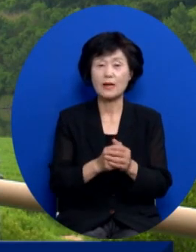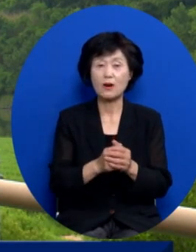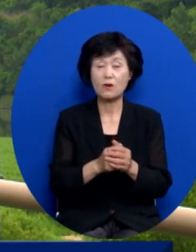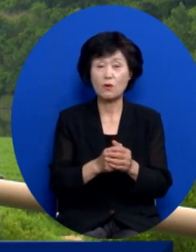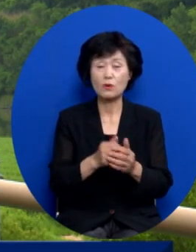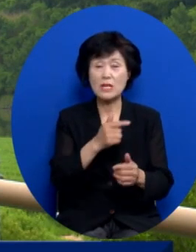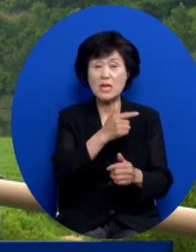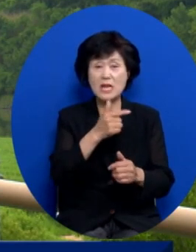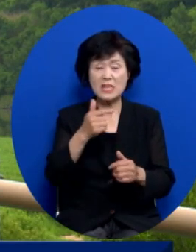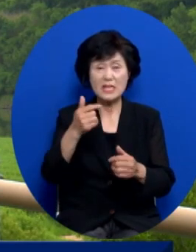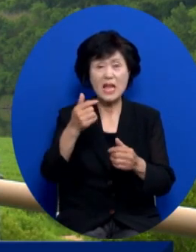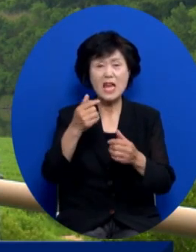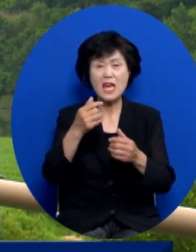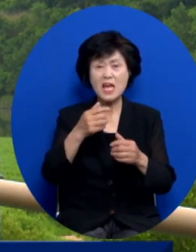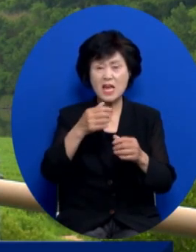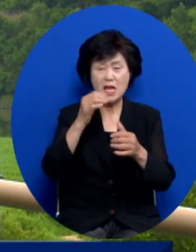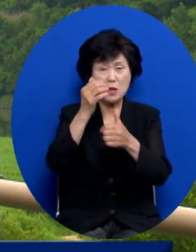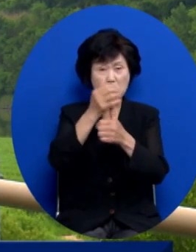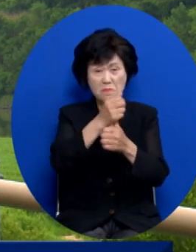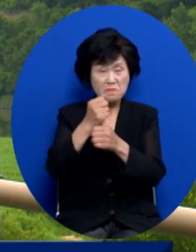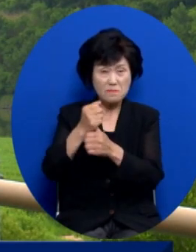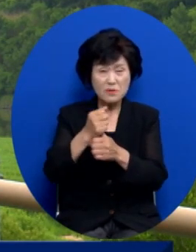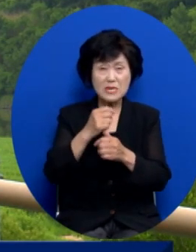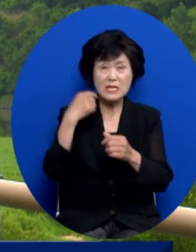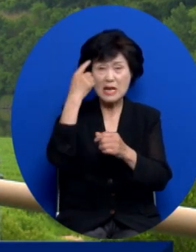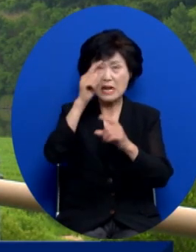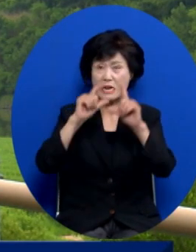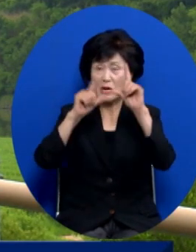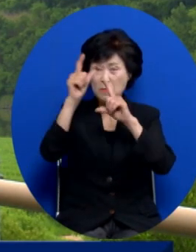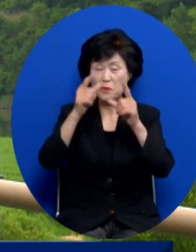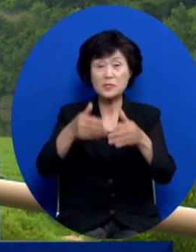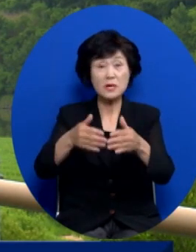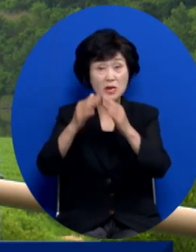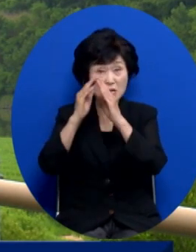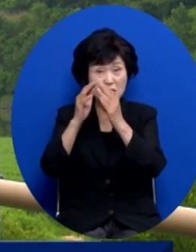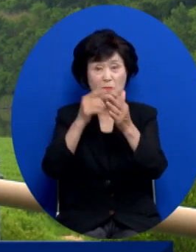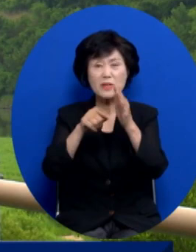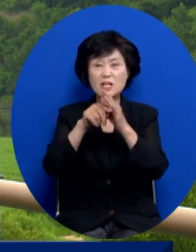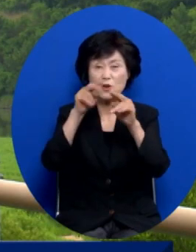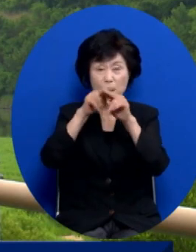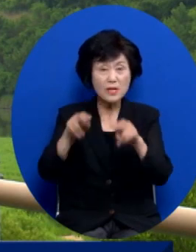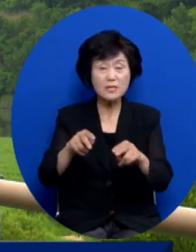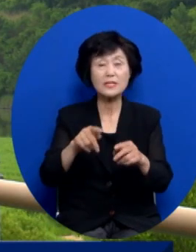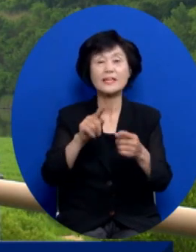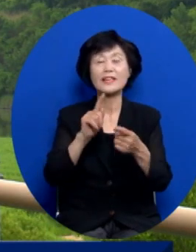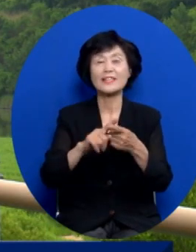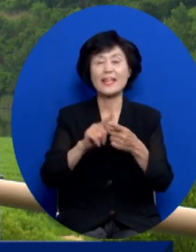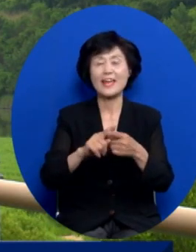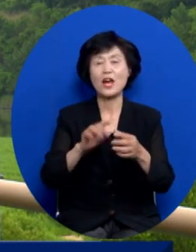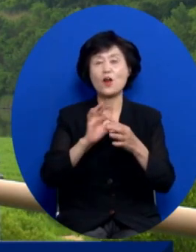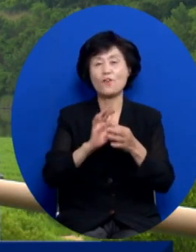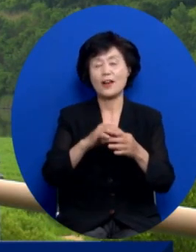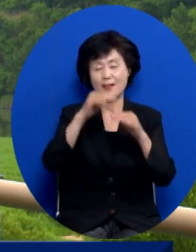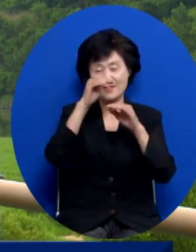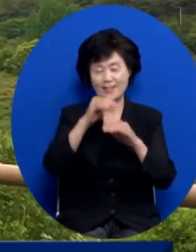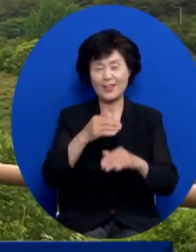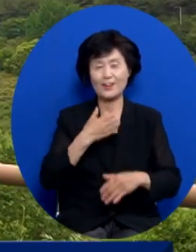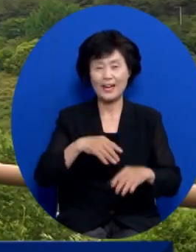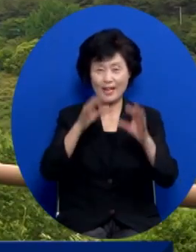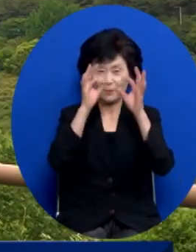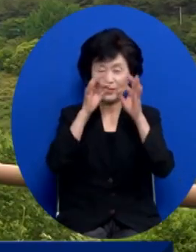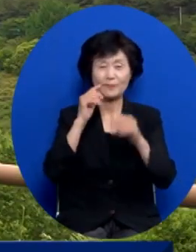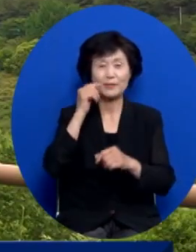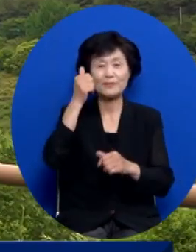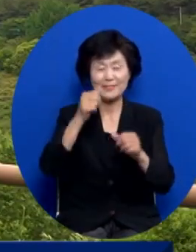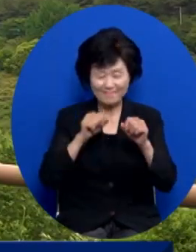건립 반대 운동을 펼쳐온 구례군 기독교연합회 회장이신 주산곤 목사님 모시고 관련 이야기 나눠보겠습니다. 목사님 안녕하세요.